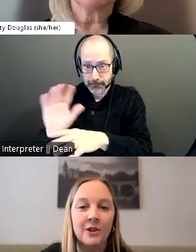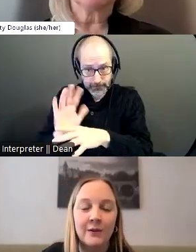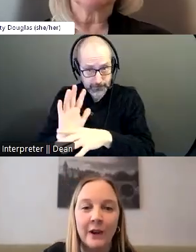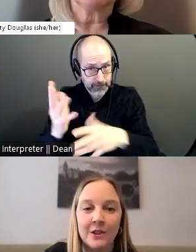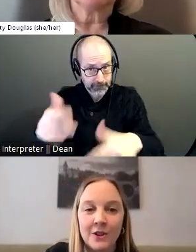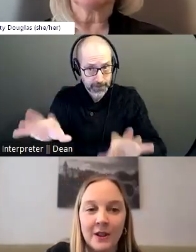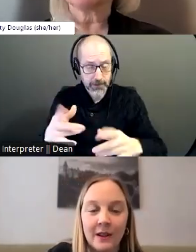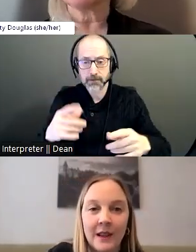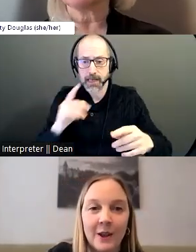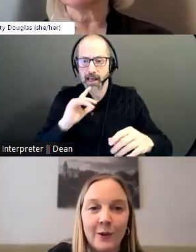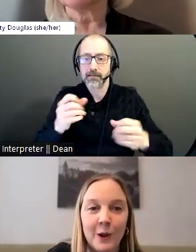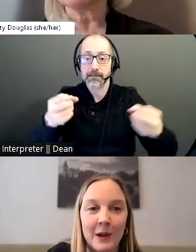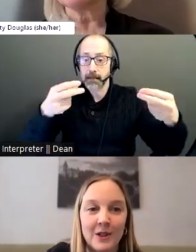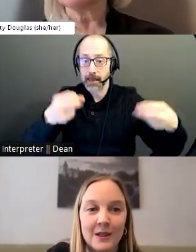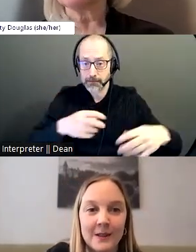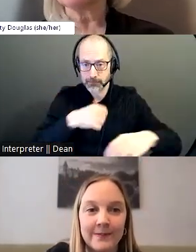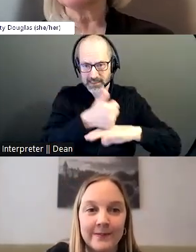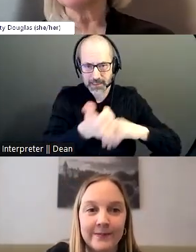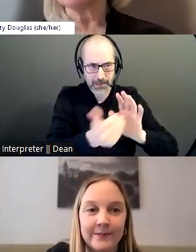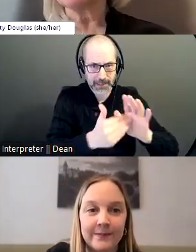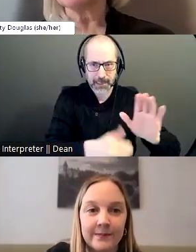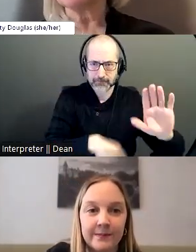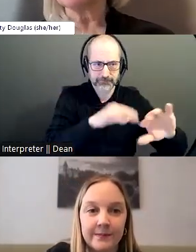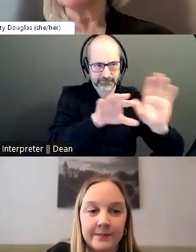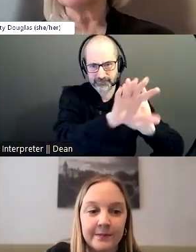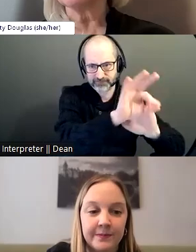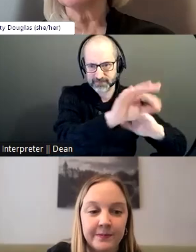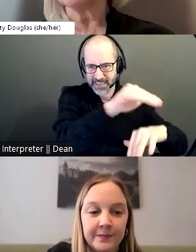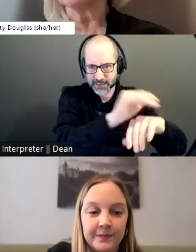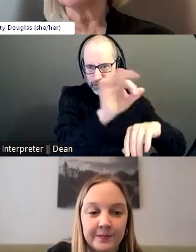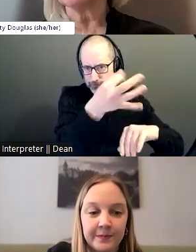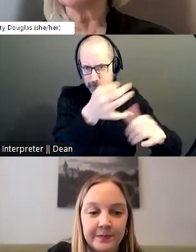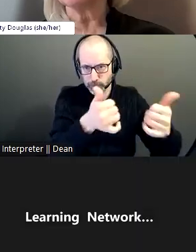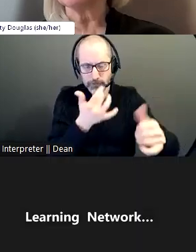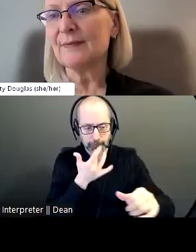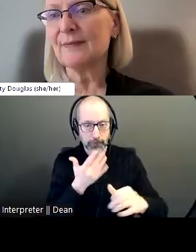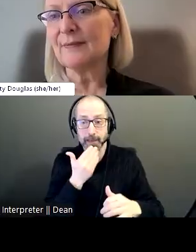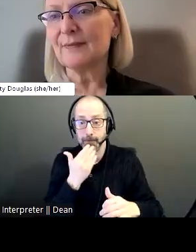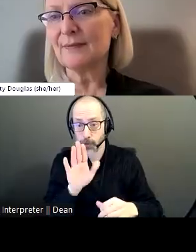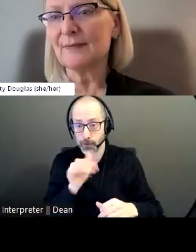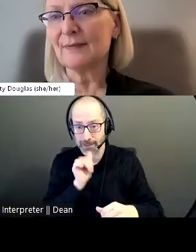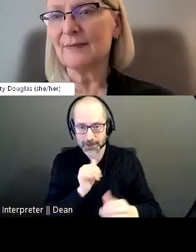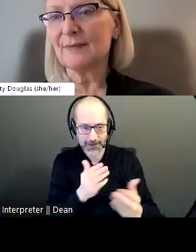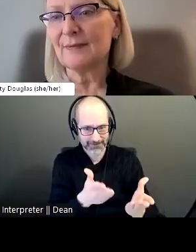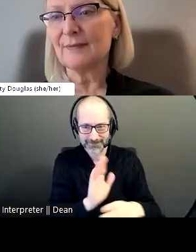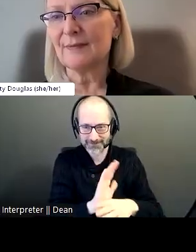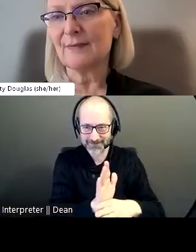la vidéo aura été jouée, à ce moment-là, on prendra un instant pour revenir à nos diapos en français ou en anglais.